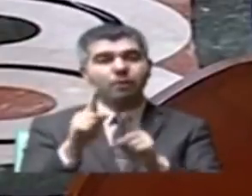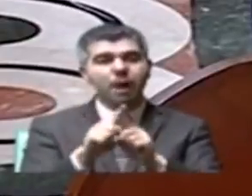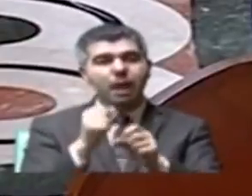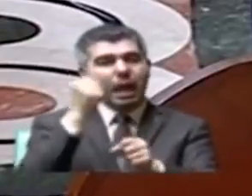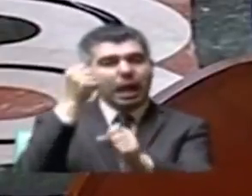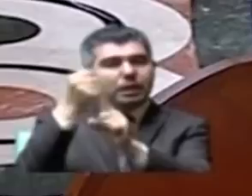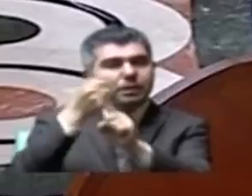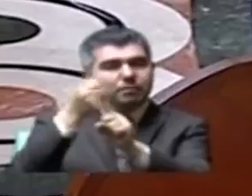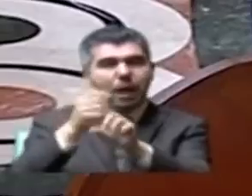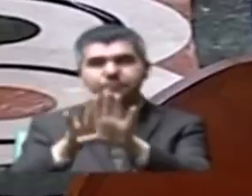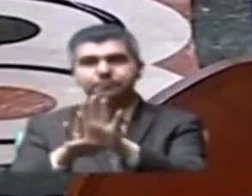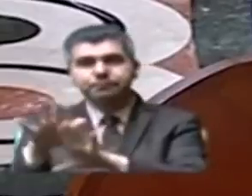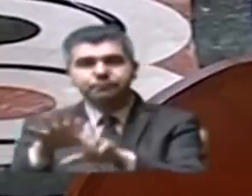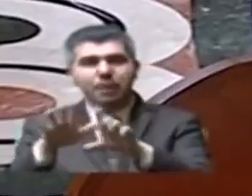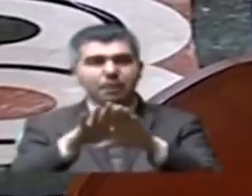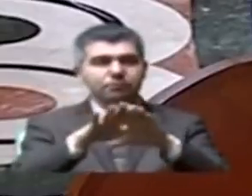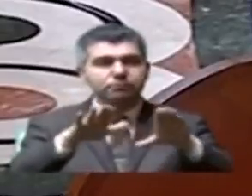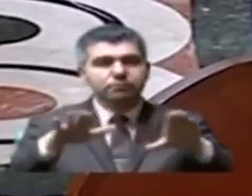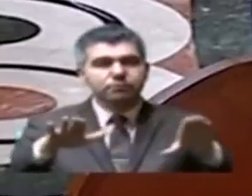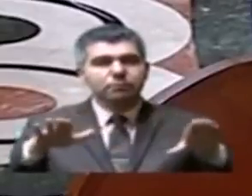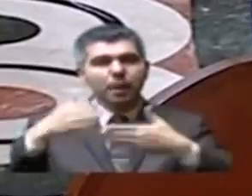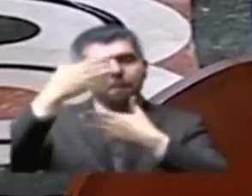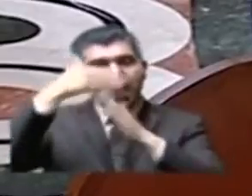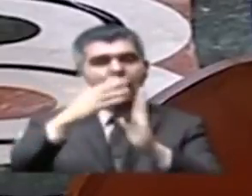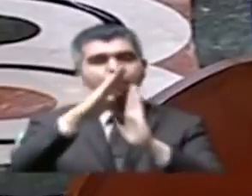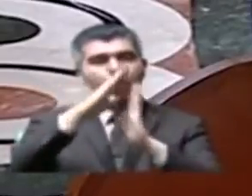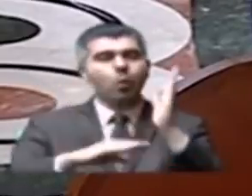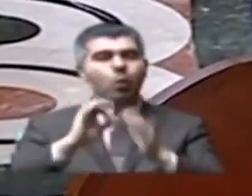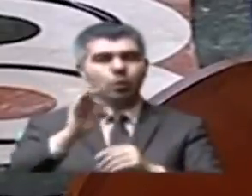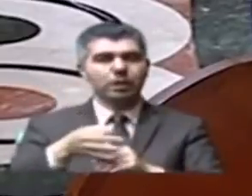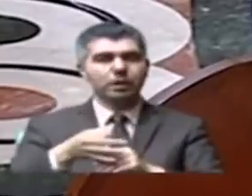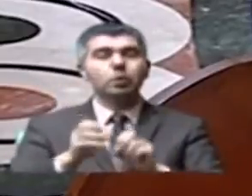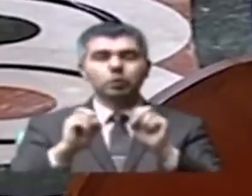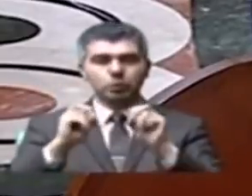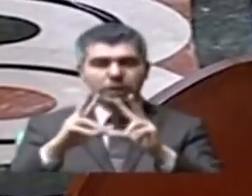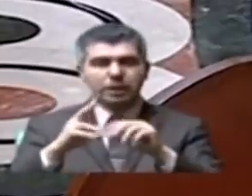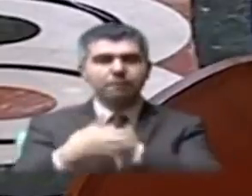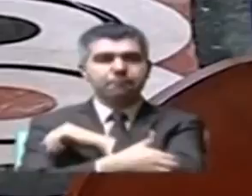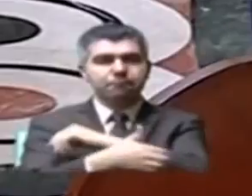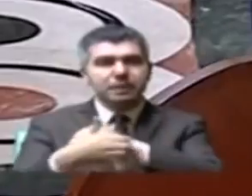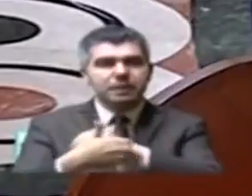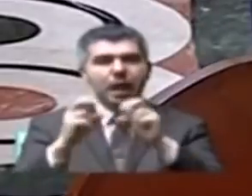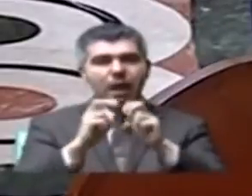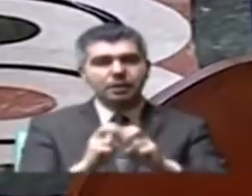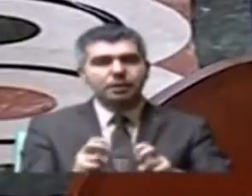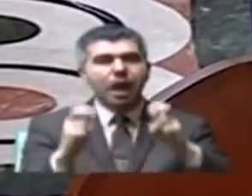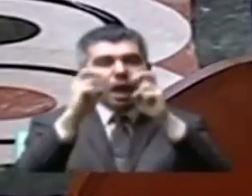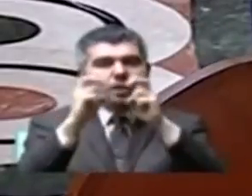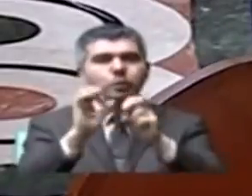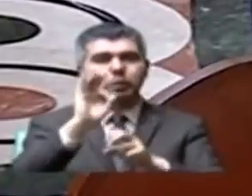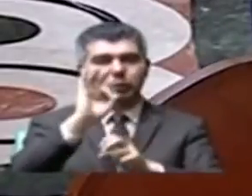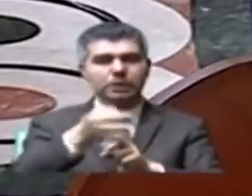البلاد. اما نكذبوا على الناس راه ما تنكذبوش على المواطنين. نعم كاين الفقر. نعم غلاو المواد. نعم